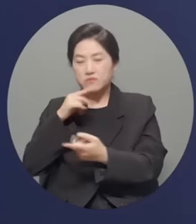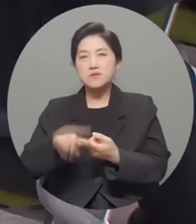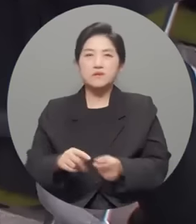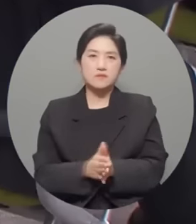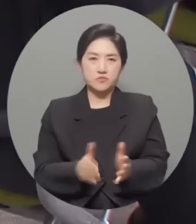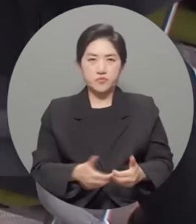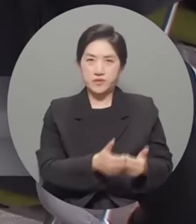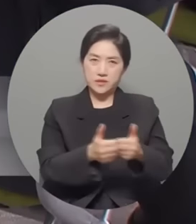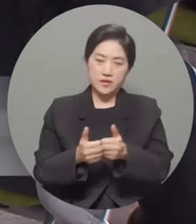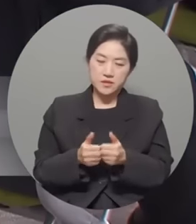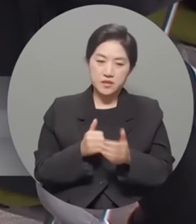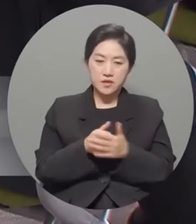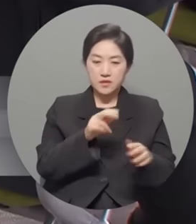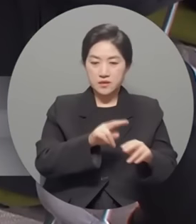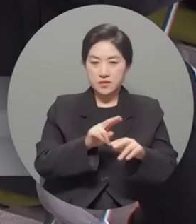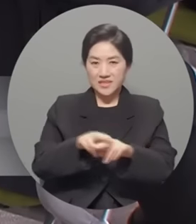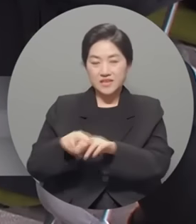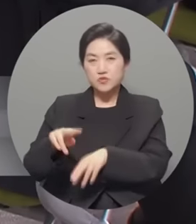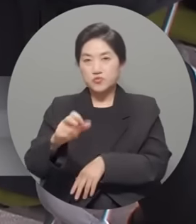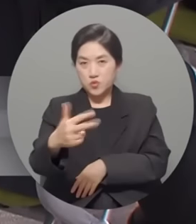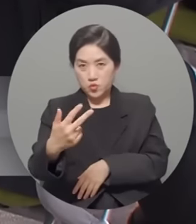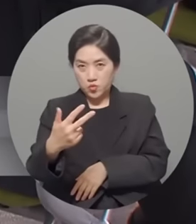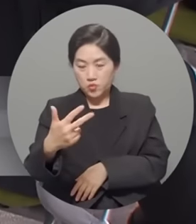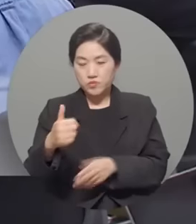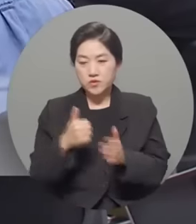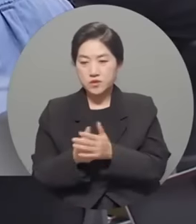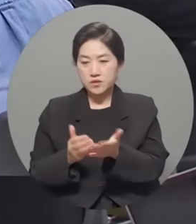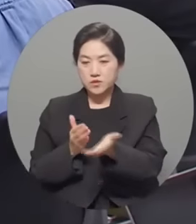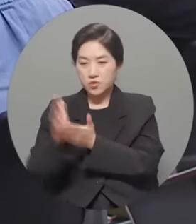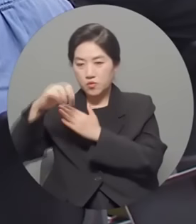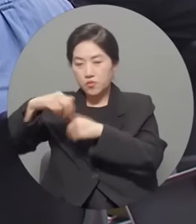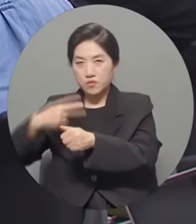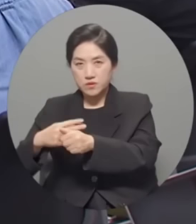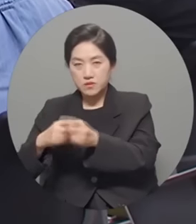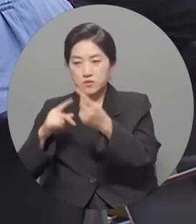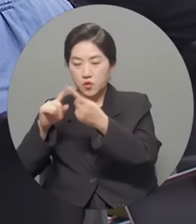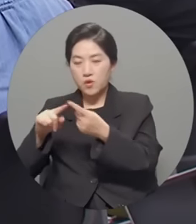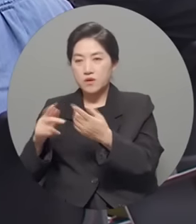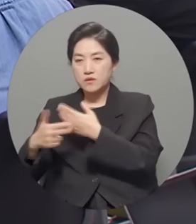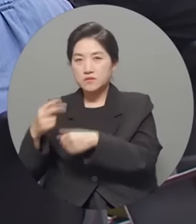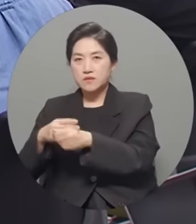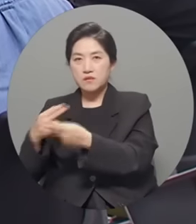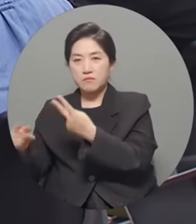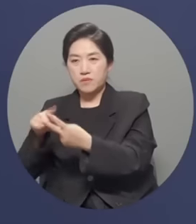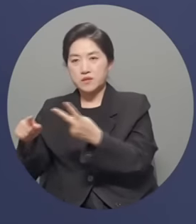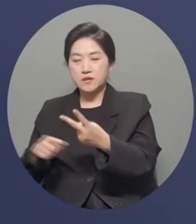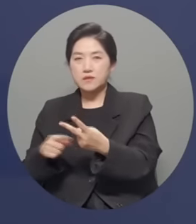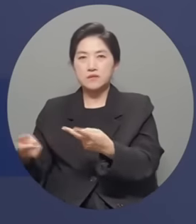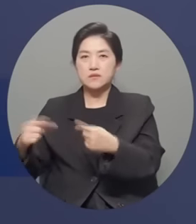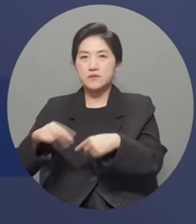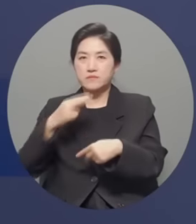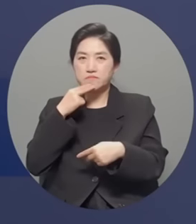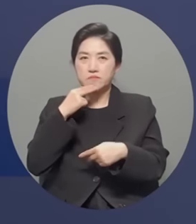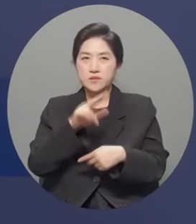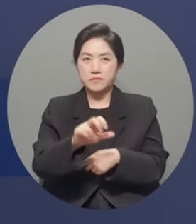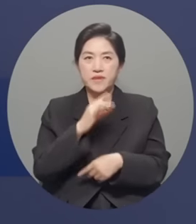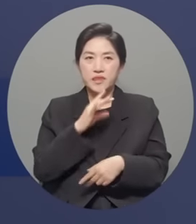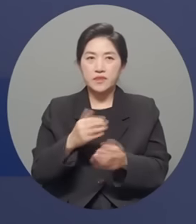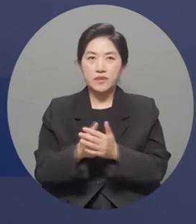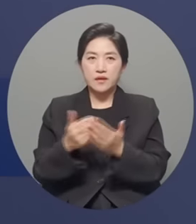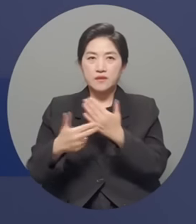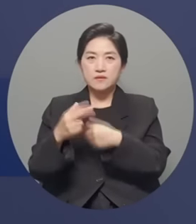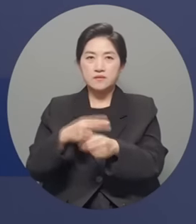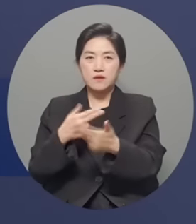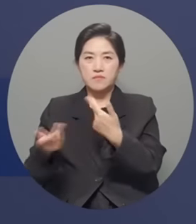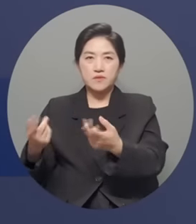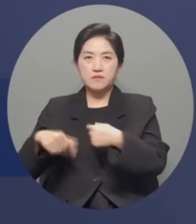특위의 27개 자리 가운데 의사협회와 전공의협의회 몫의 두 자리는 아직 비어 있습니다. 의사협회는 참여를